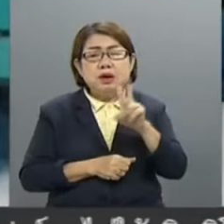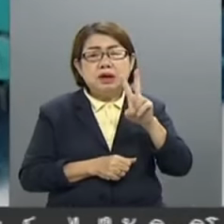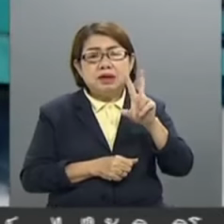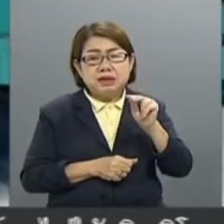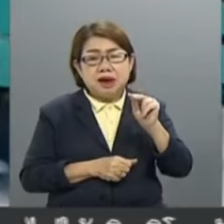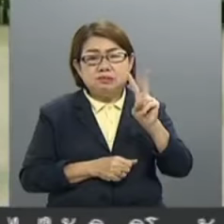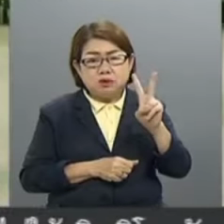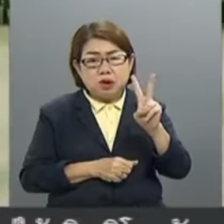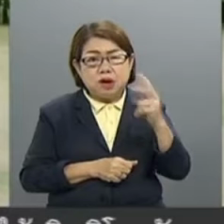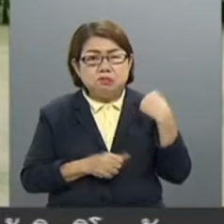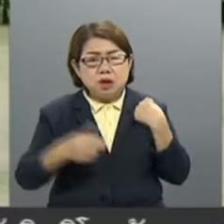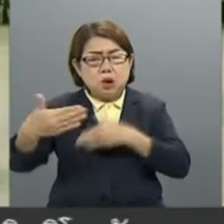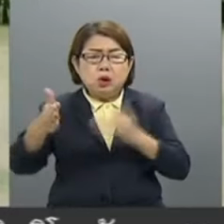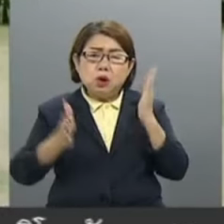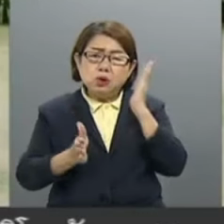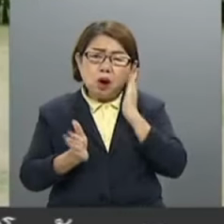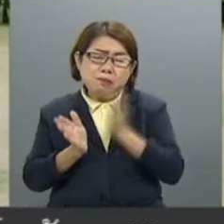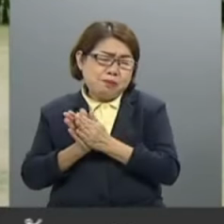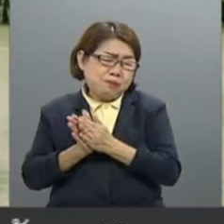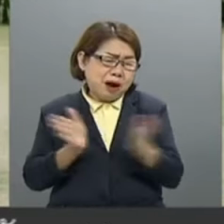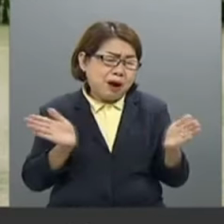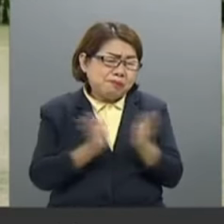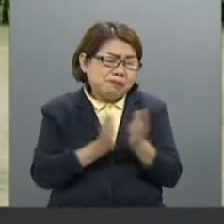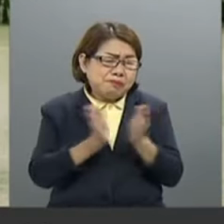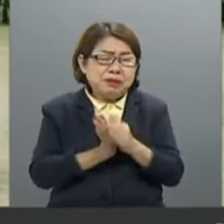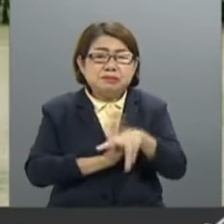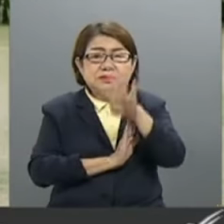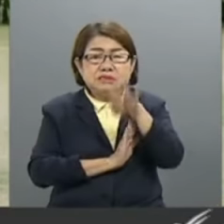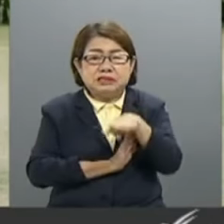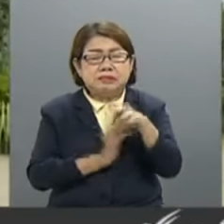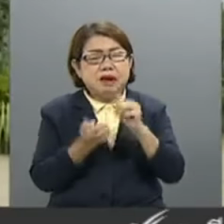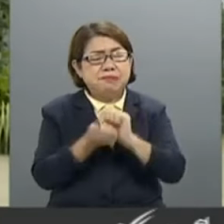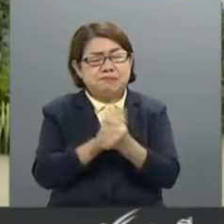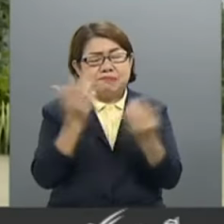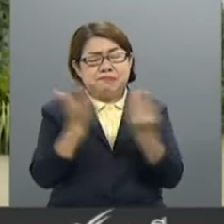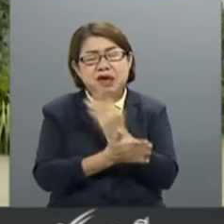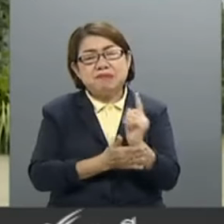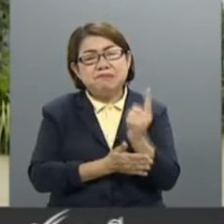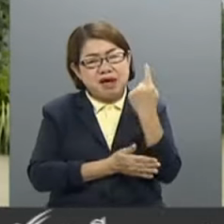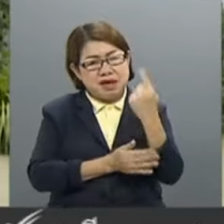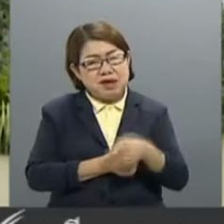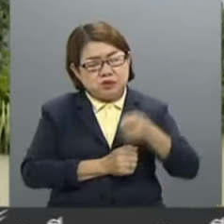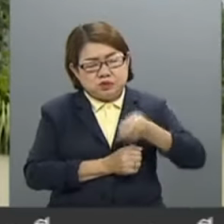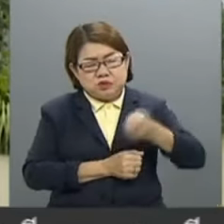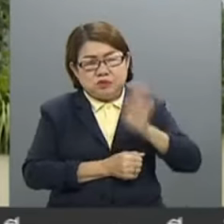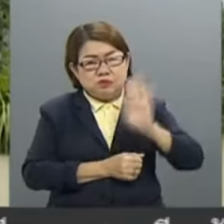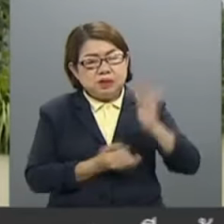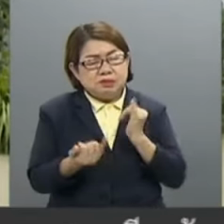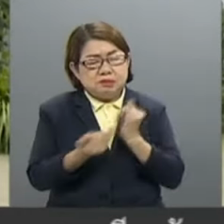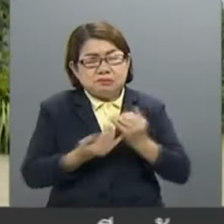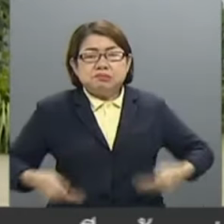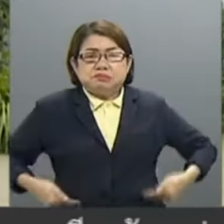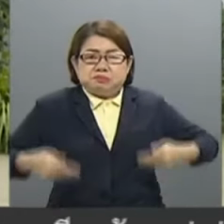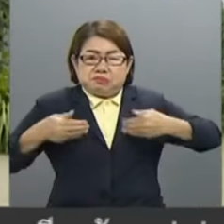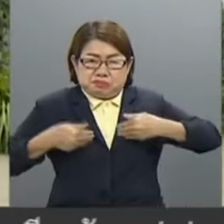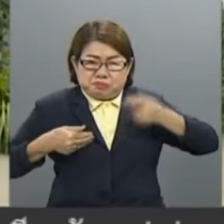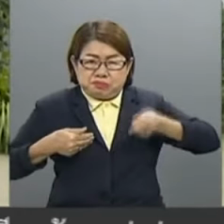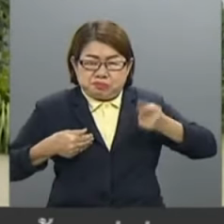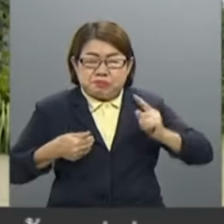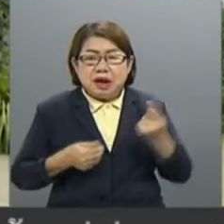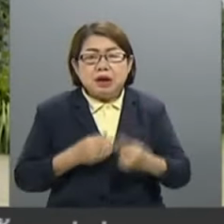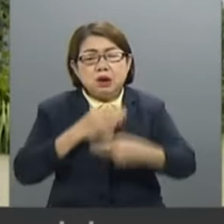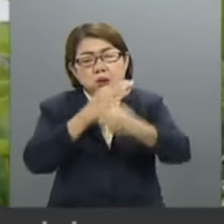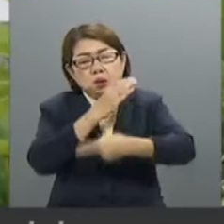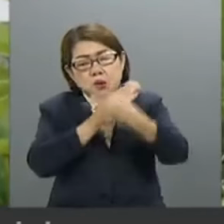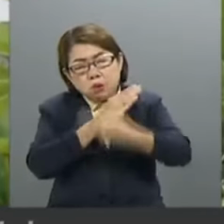องแต่ว่าก็จะมีการปรับรูปแบบท่องเที่ยวเป็นวิถีใหม่ New Normal ก็ทำให้ภาคธุรกิจโรงแรมรีสอร์ทต้องปรับตัวด้วยเช่นกันค่ะท